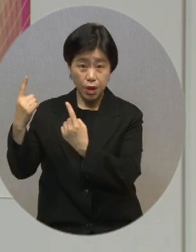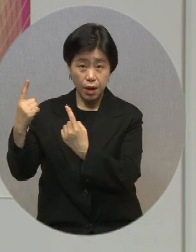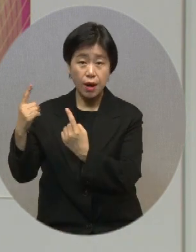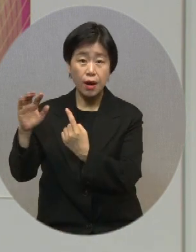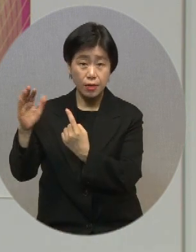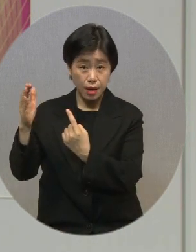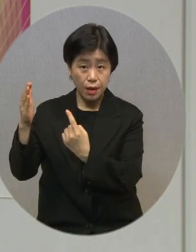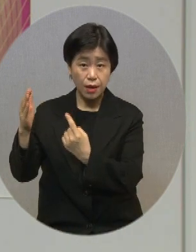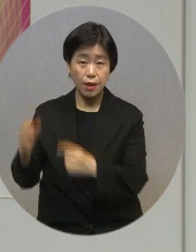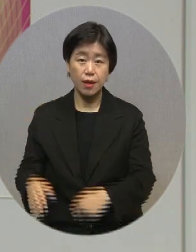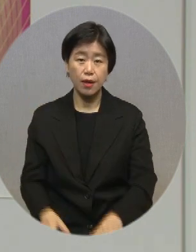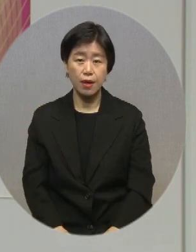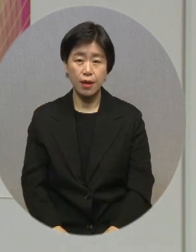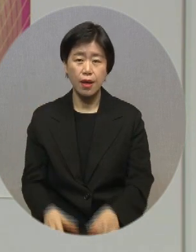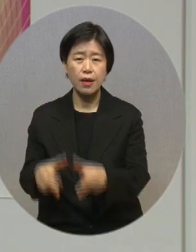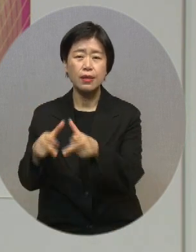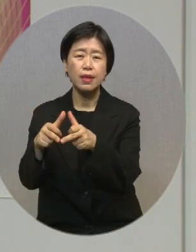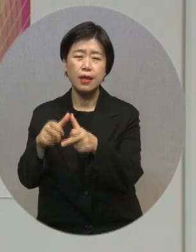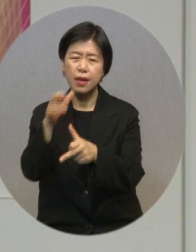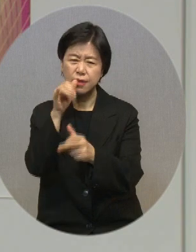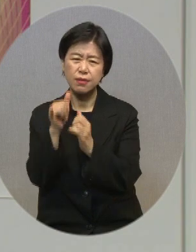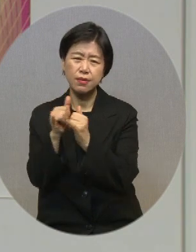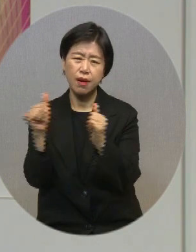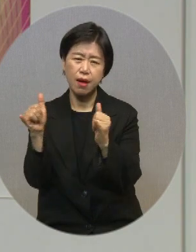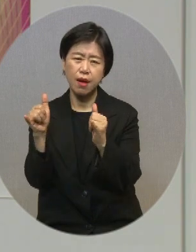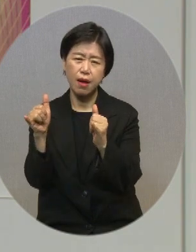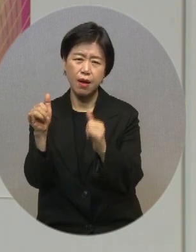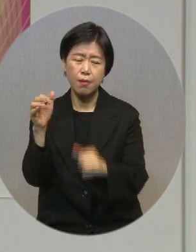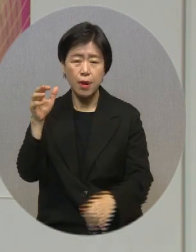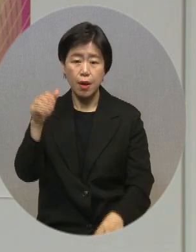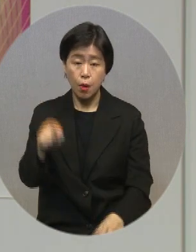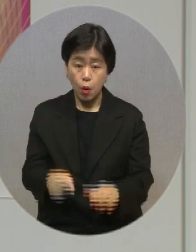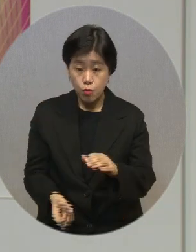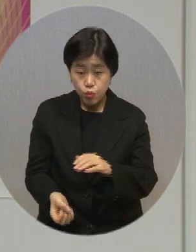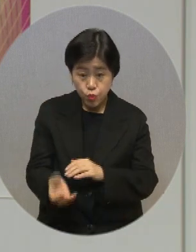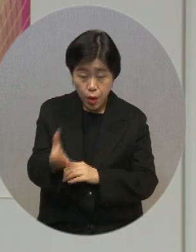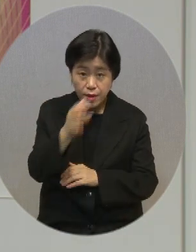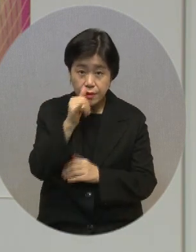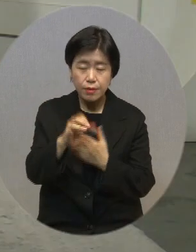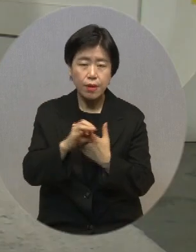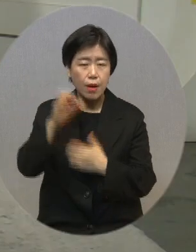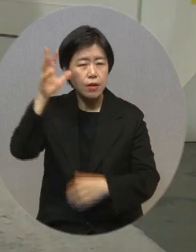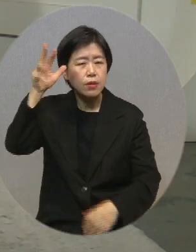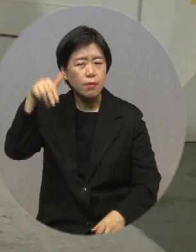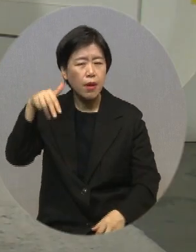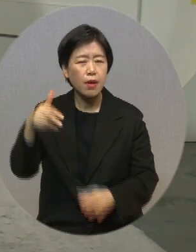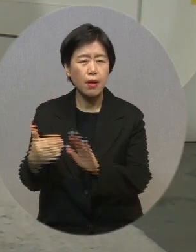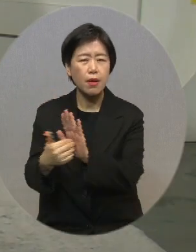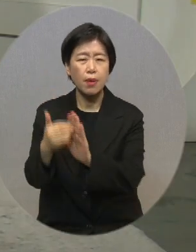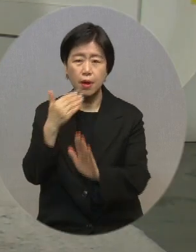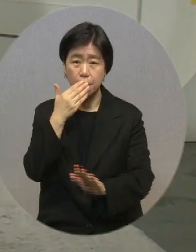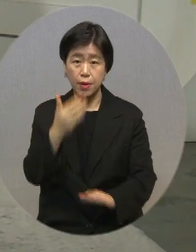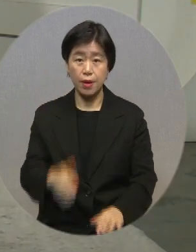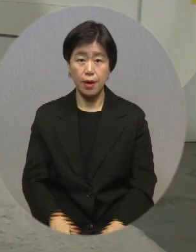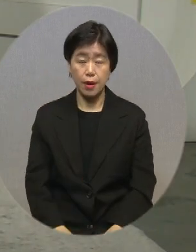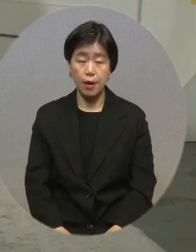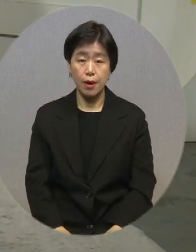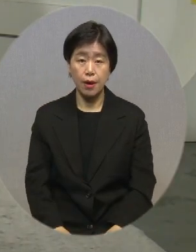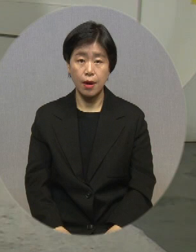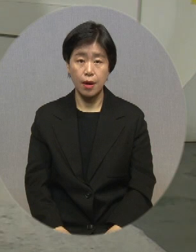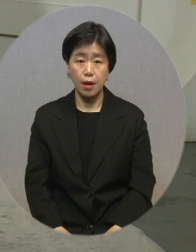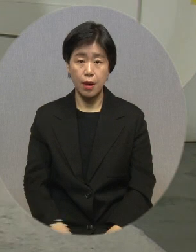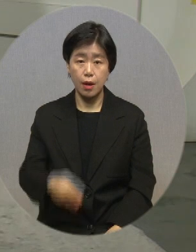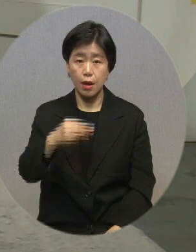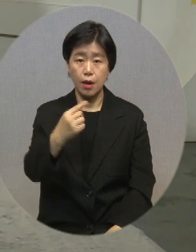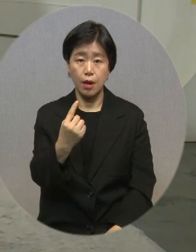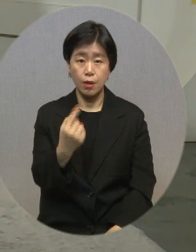들수록 네. 그런 장애를 가지신 분들은 치매가 예방이 돼요. 아 예예예. 예, 예. 한 곳에 집중을